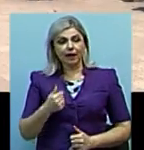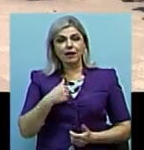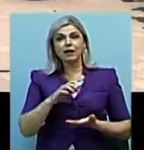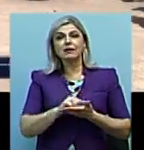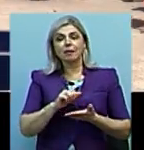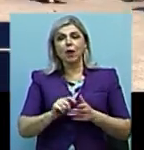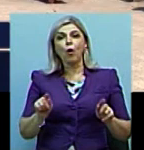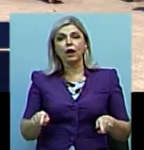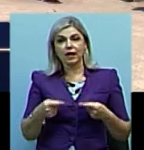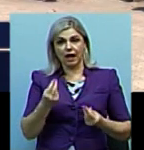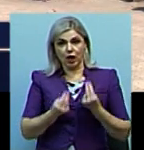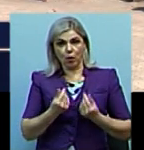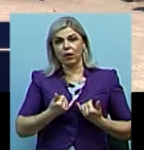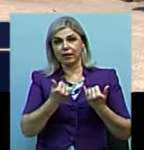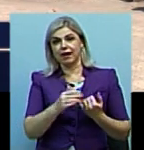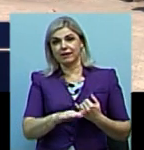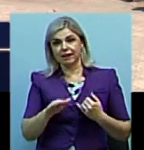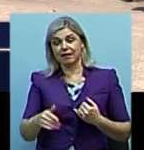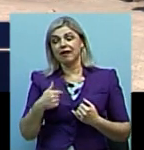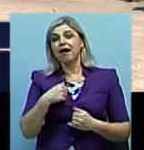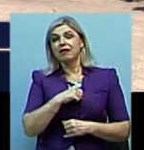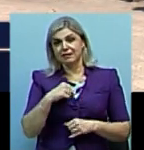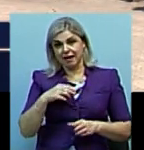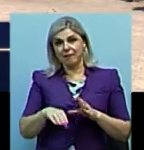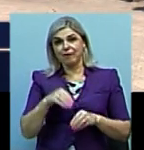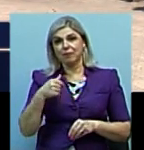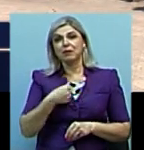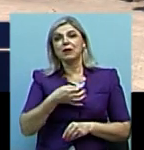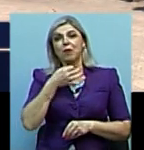організацією ігор для дітей. Я сам обрав, мені подобається